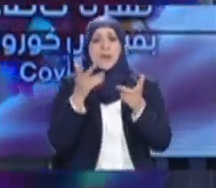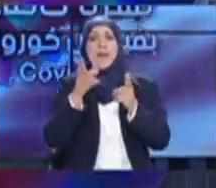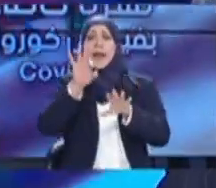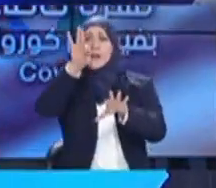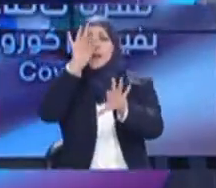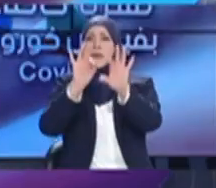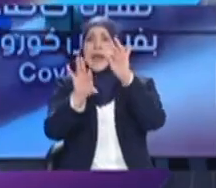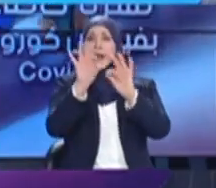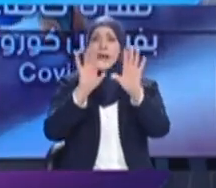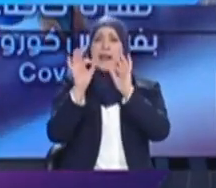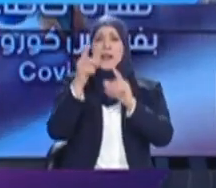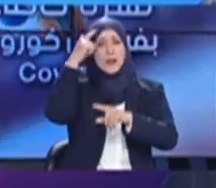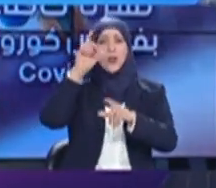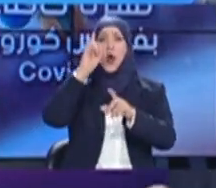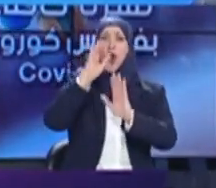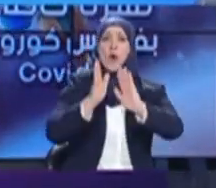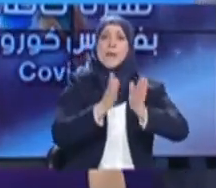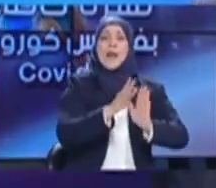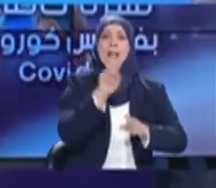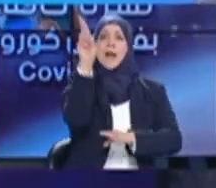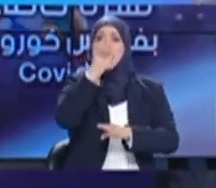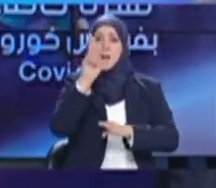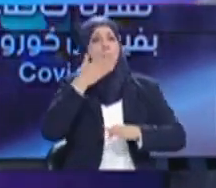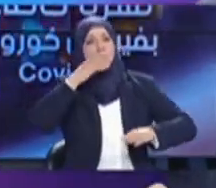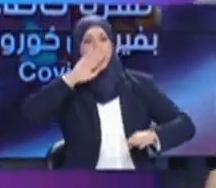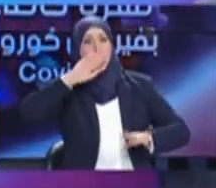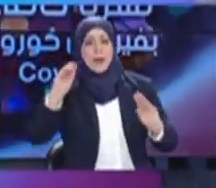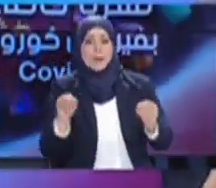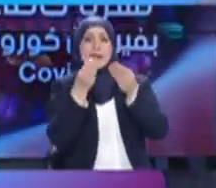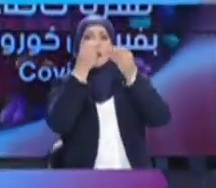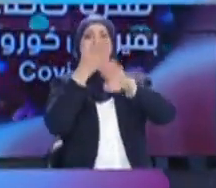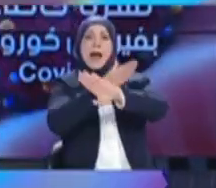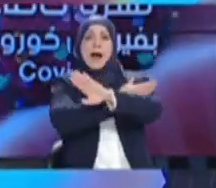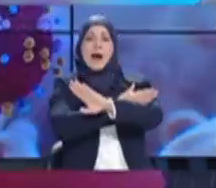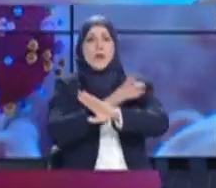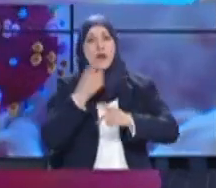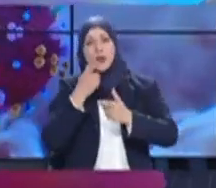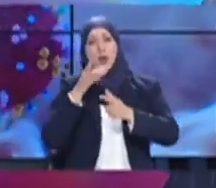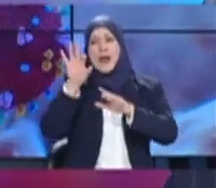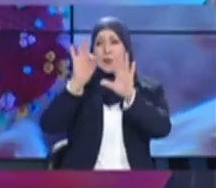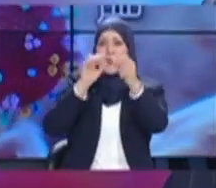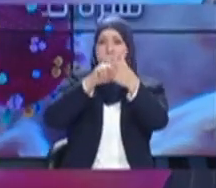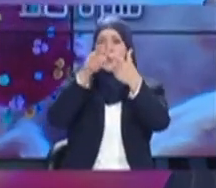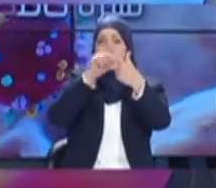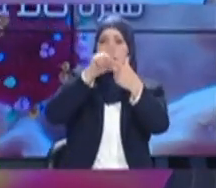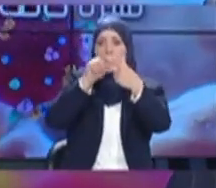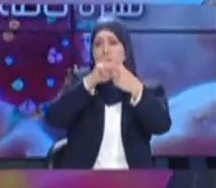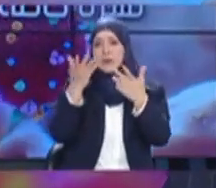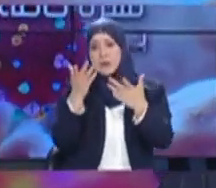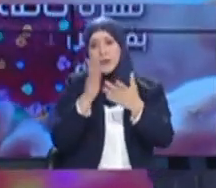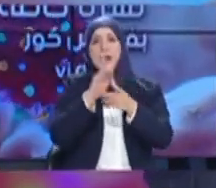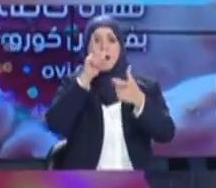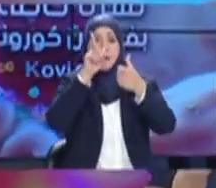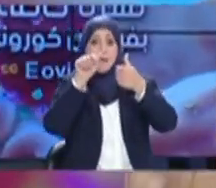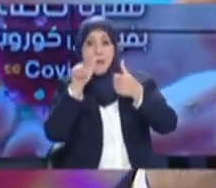الاختيارات اللي صارت بالنسبة للرابطة الحمد لله بدينا بكري، على خاطر كنا بين خيارين احنا في الرابطة، فما شكون